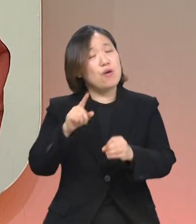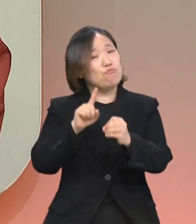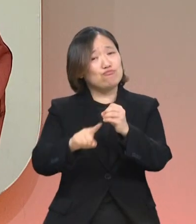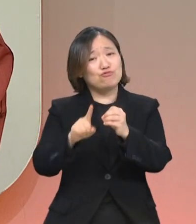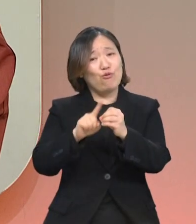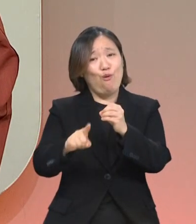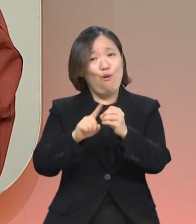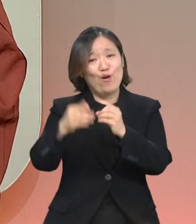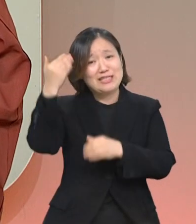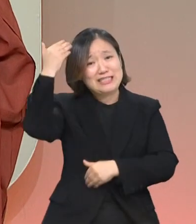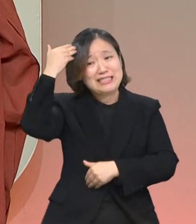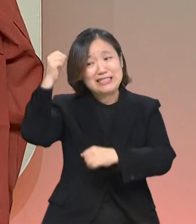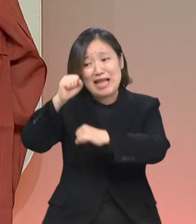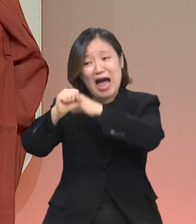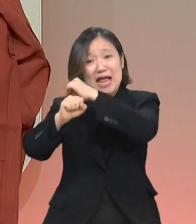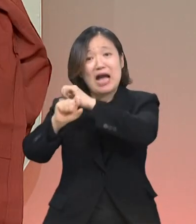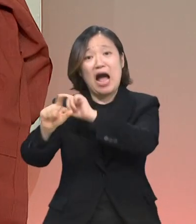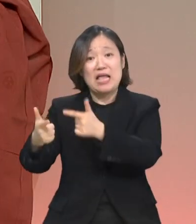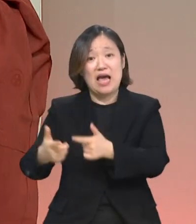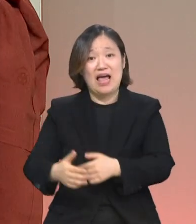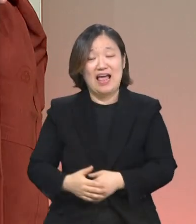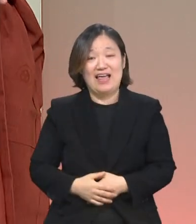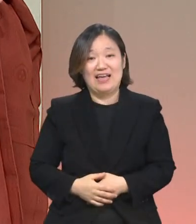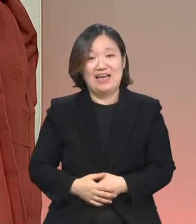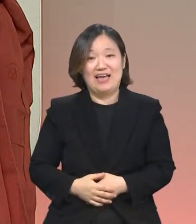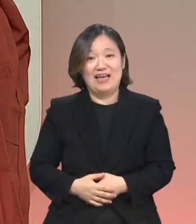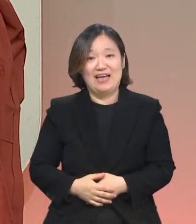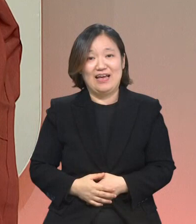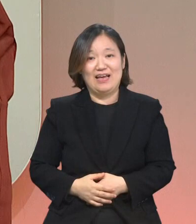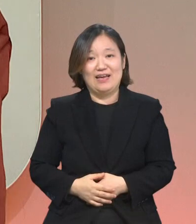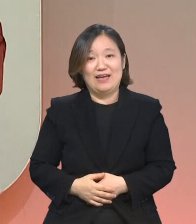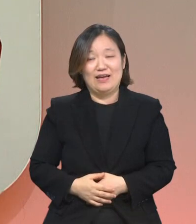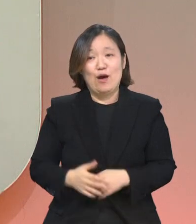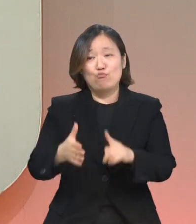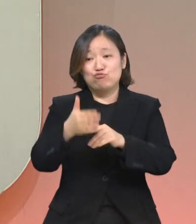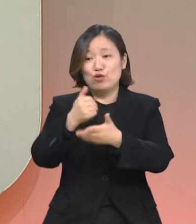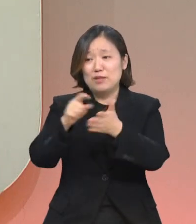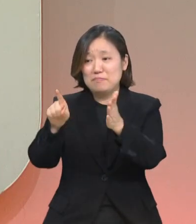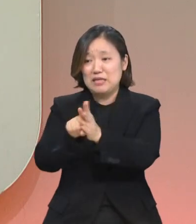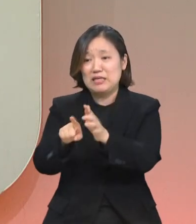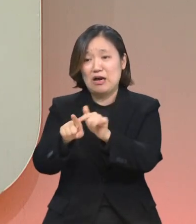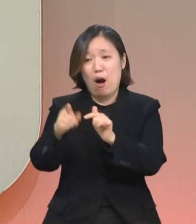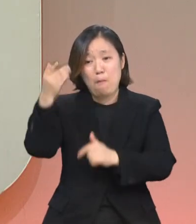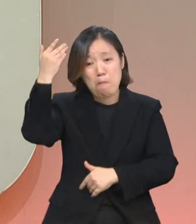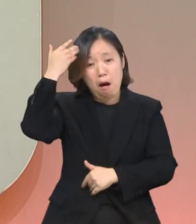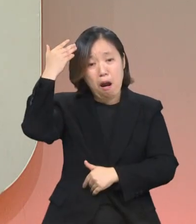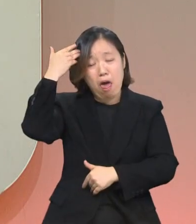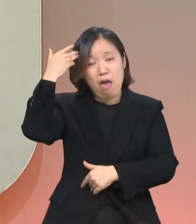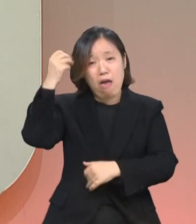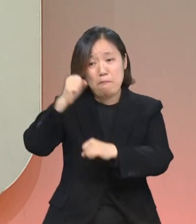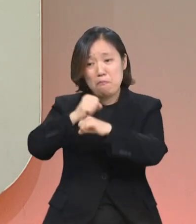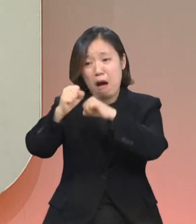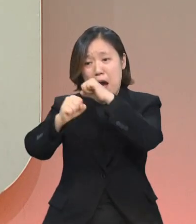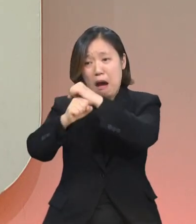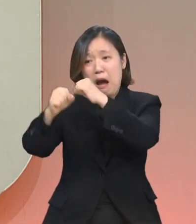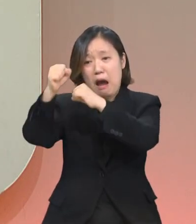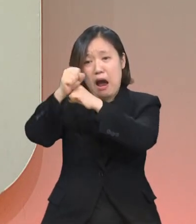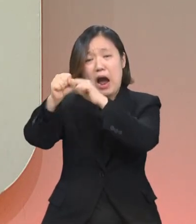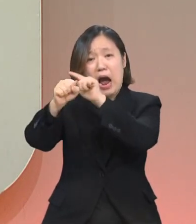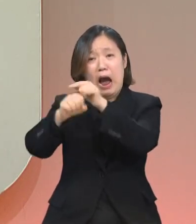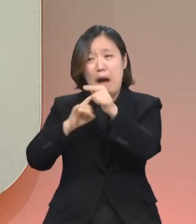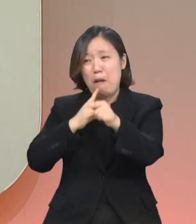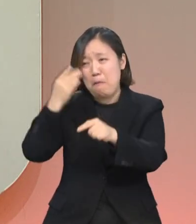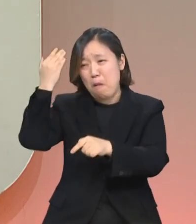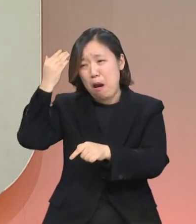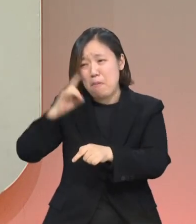지식의 종교가 아니다 그러면 제가 주변에서 많이 봤지만 불교를 머리로 따지는 분들이